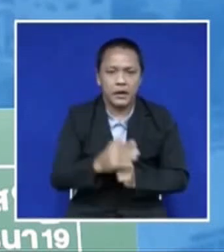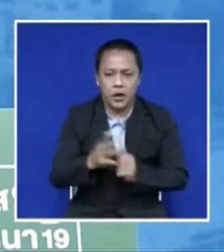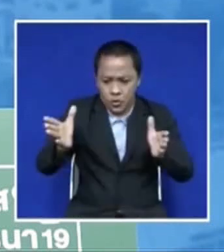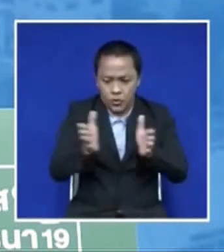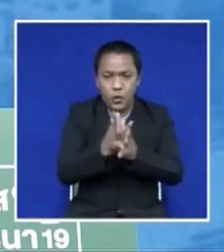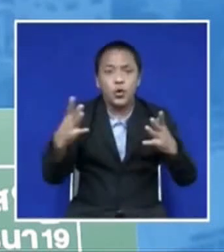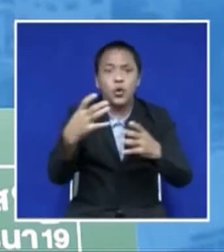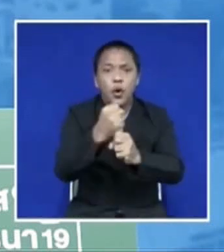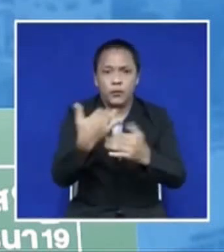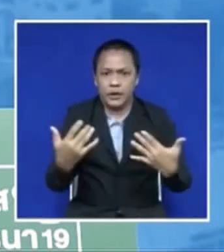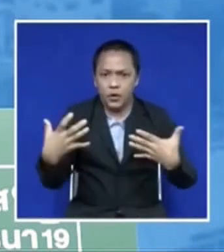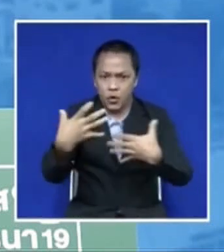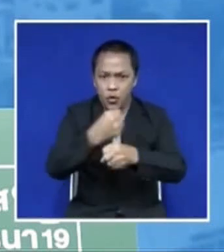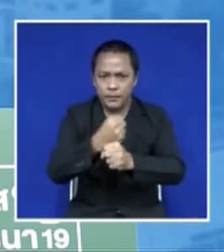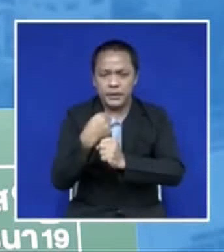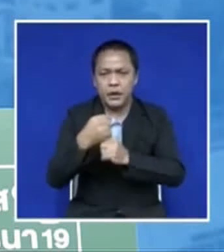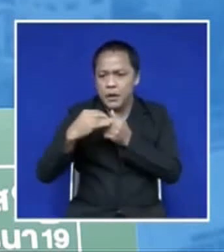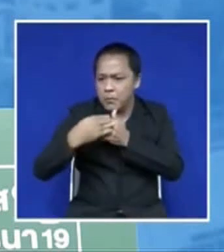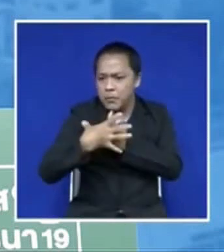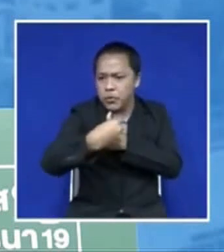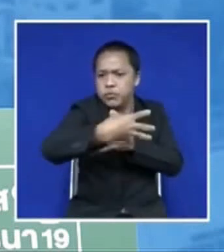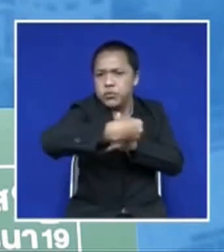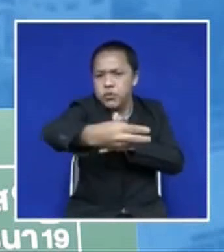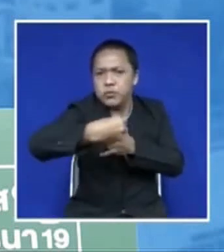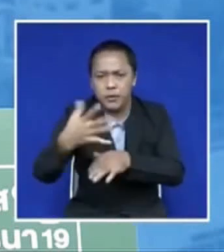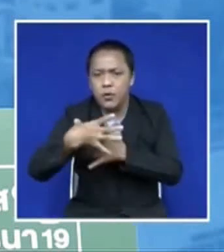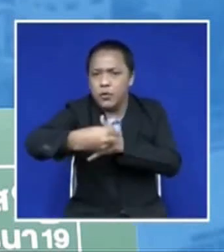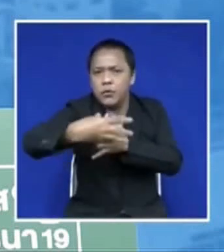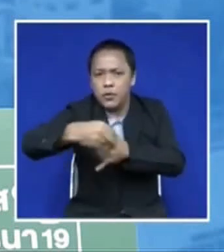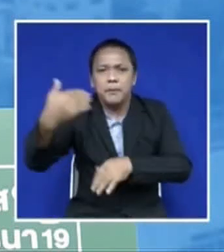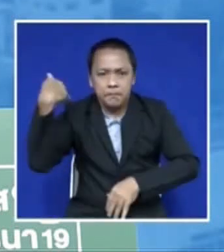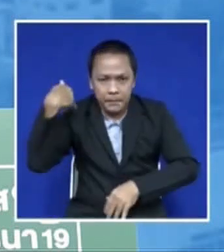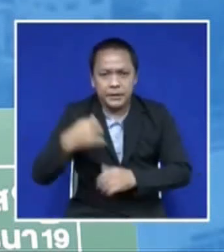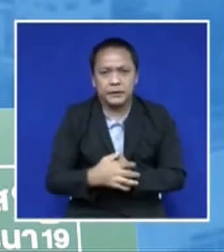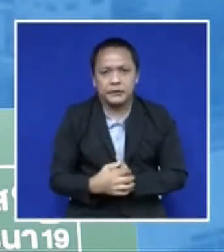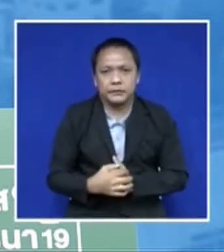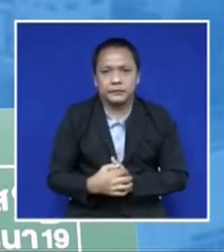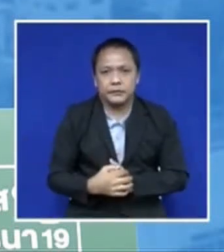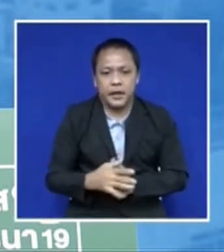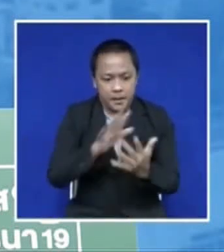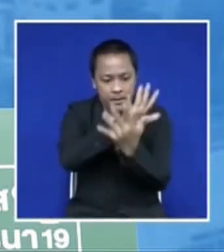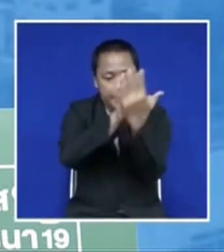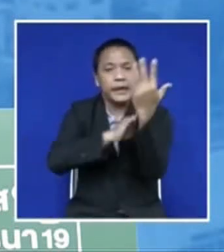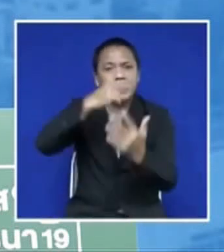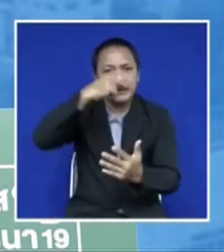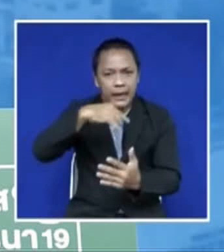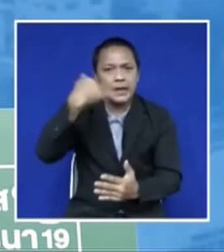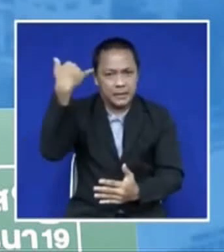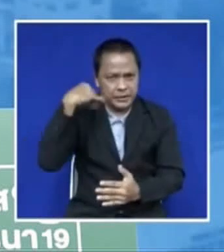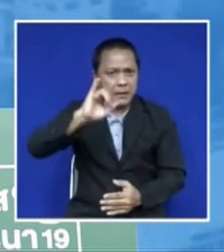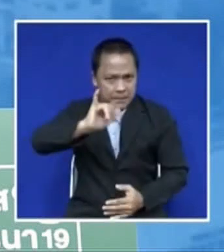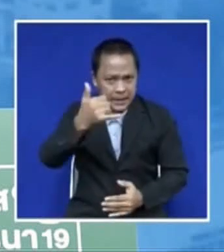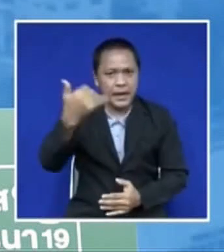n95หมื่นชิ้นค่ะชุด PE 2000ชุดไปแล้วแล้วก็ยังลงโรงงานของทาง CPเนี่ยก็จะ